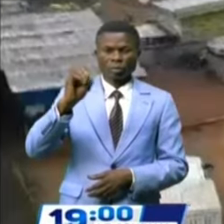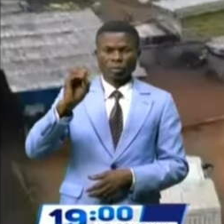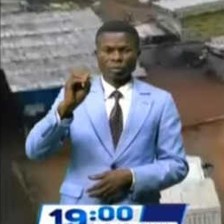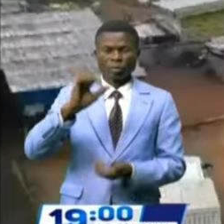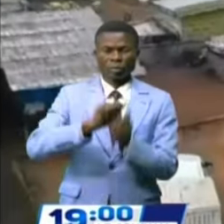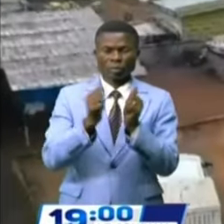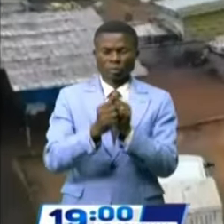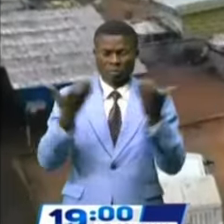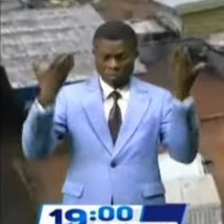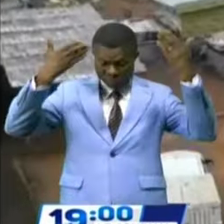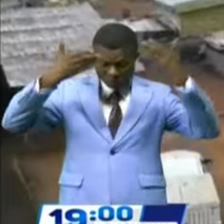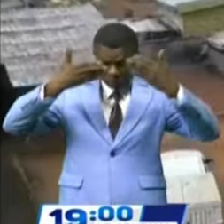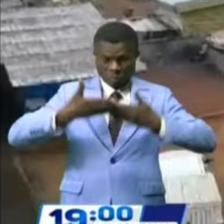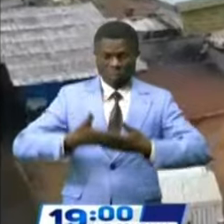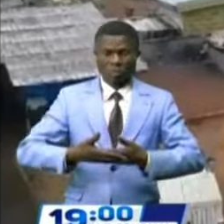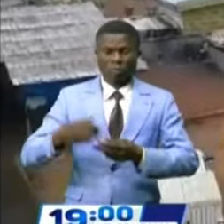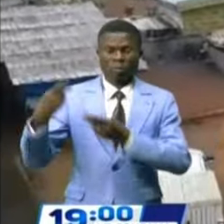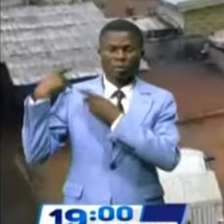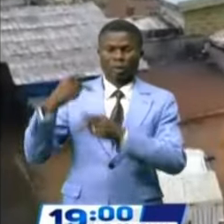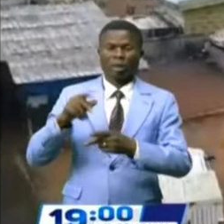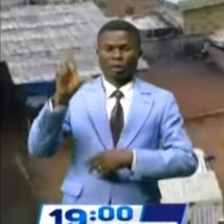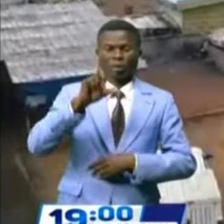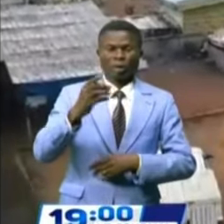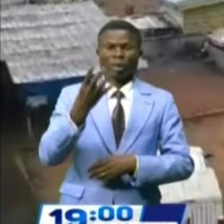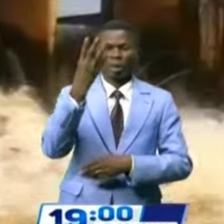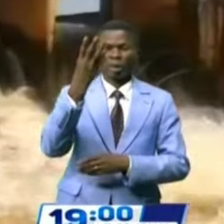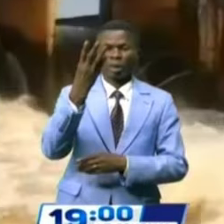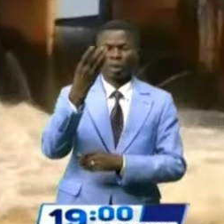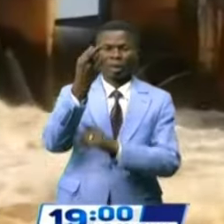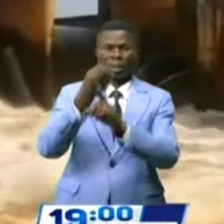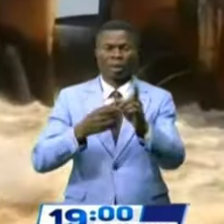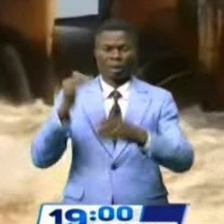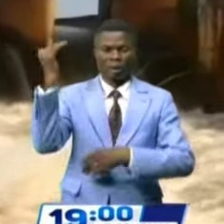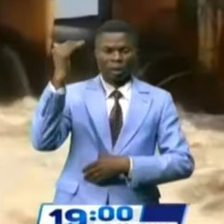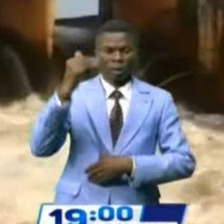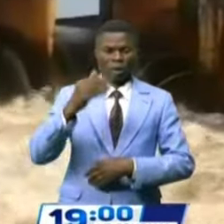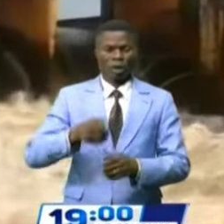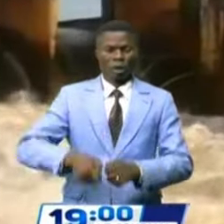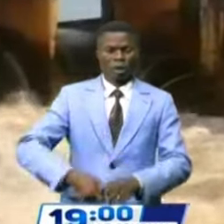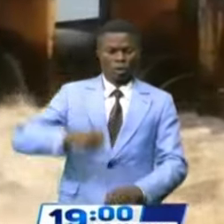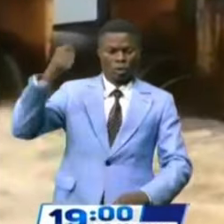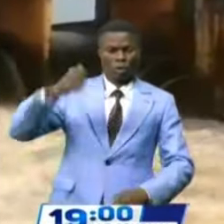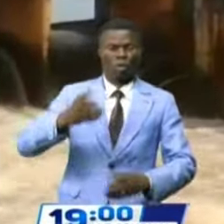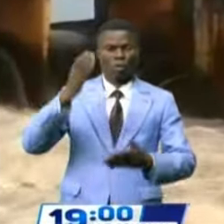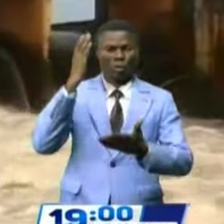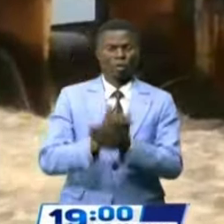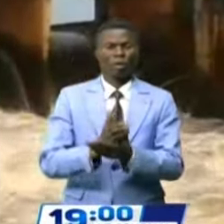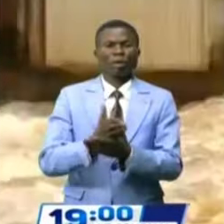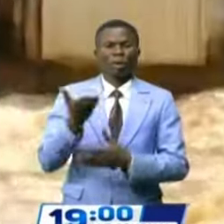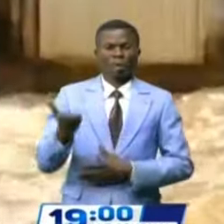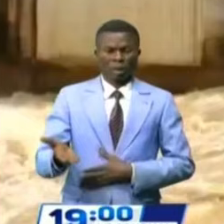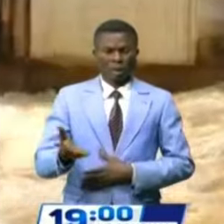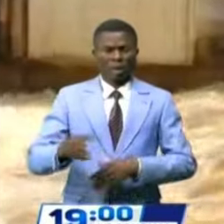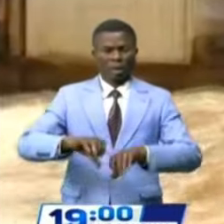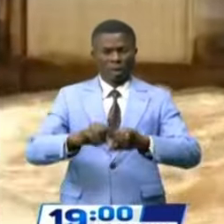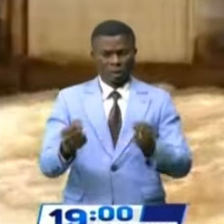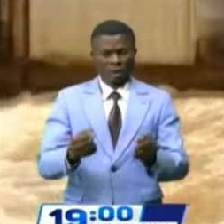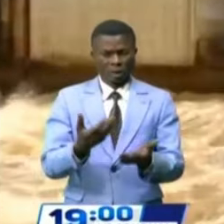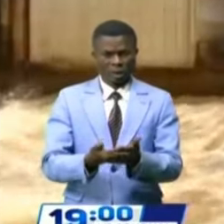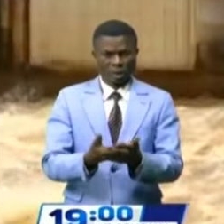depuis le lundi 4 décembre 2023 suite à l'arrêt de la centrale hydroélectrique de Mobayimbongo. C'est